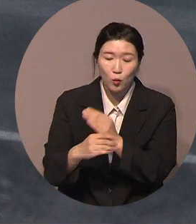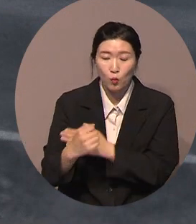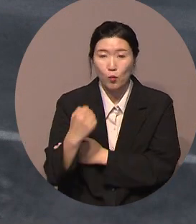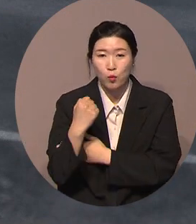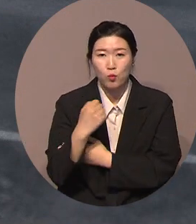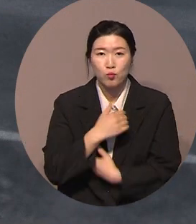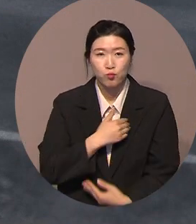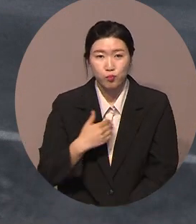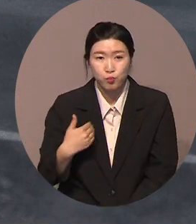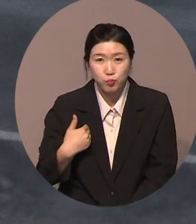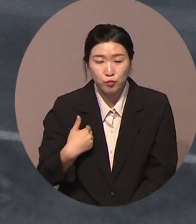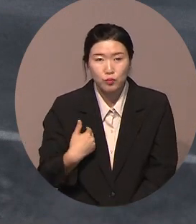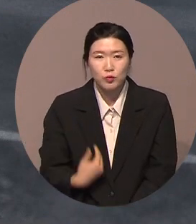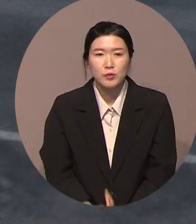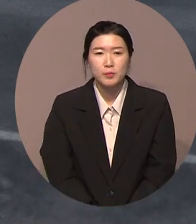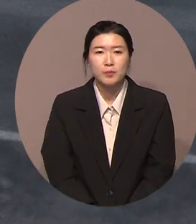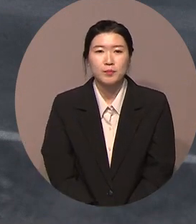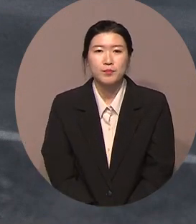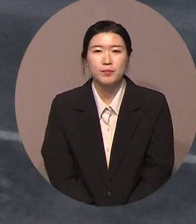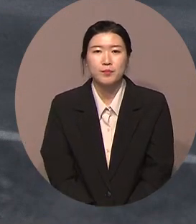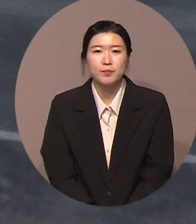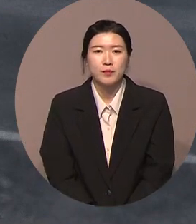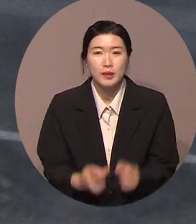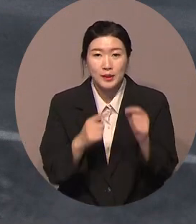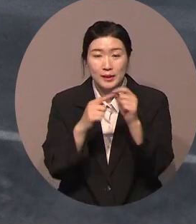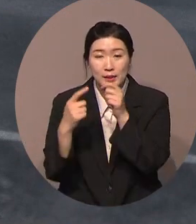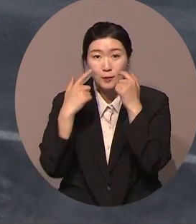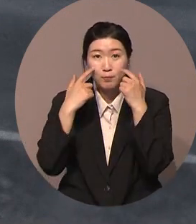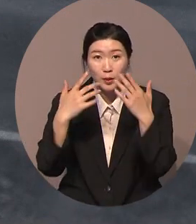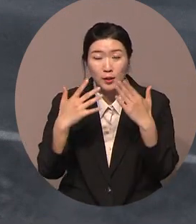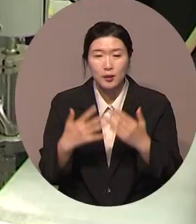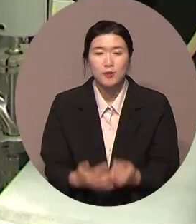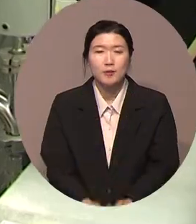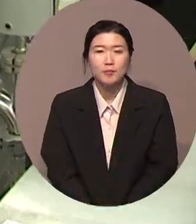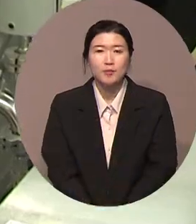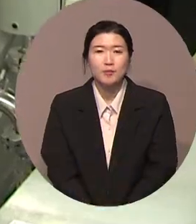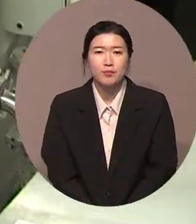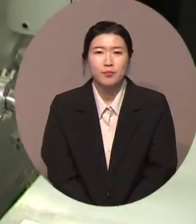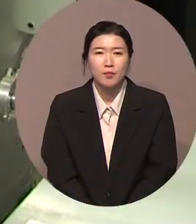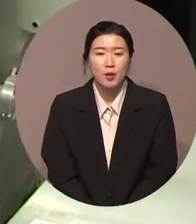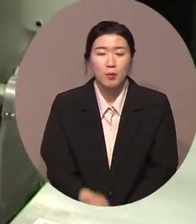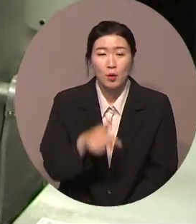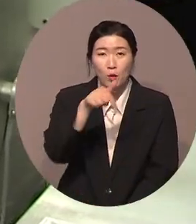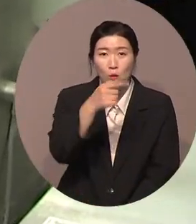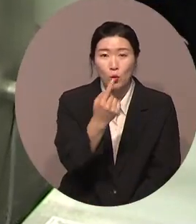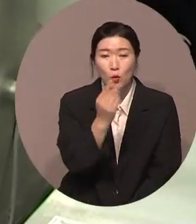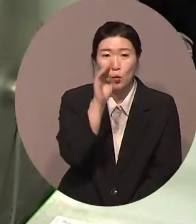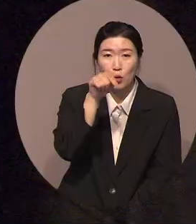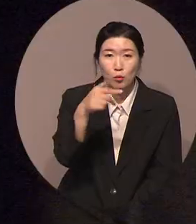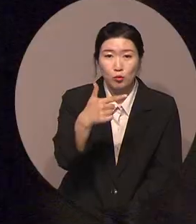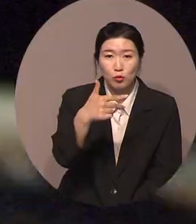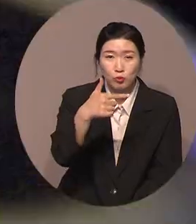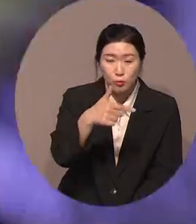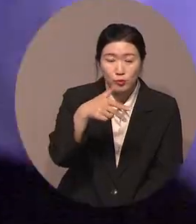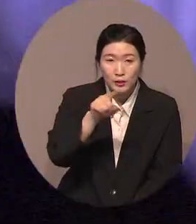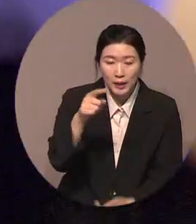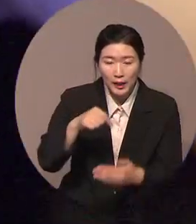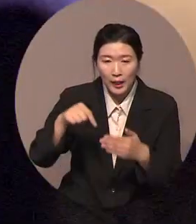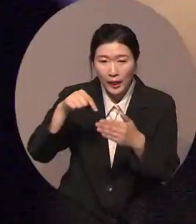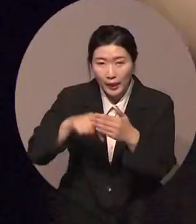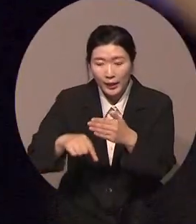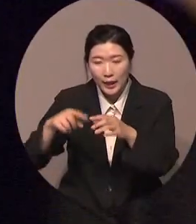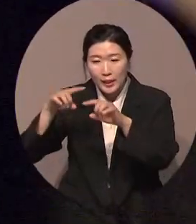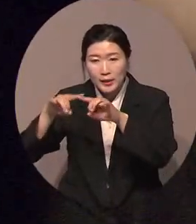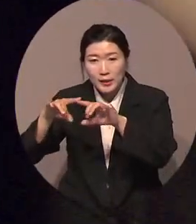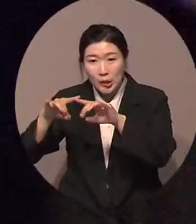훨씬 투명해 배경 글자가 또렷하게 보입니다. 불소 고분자 소재에 전기가 통하는 전도성 물질인